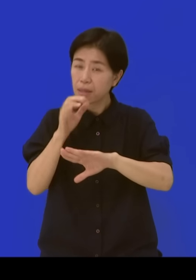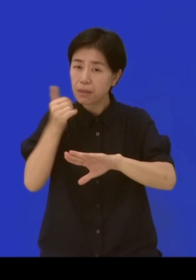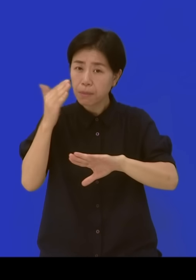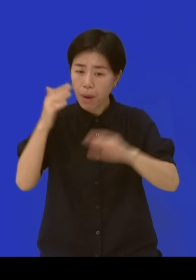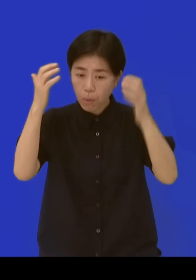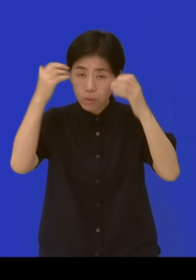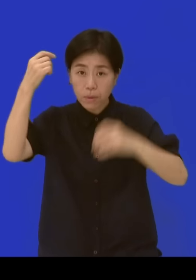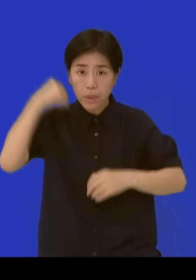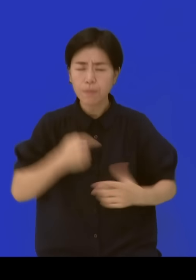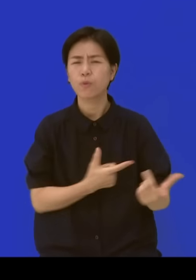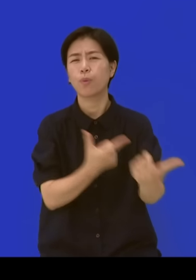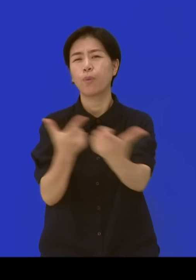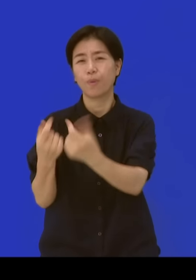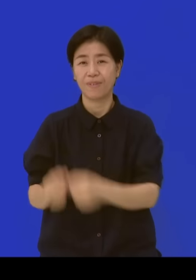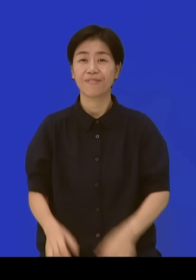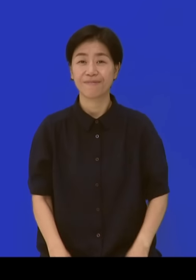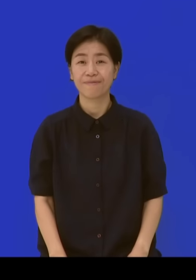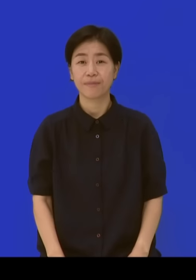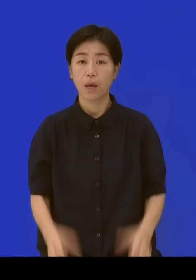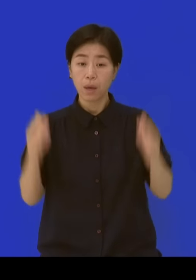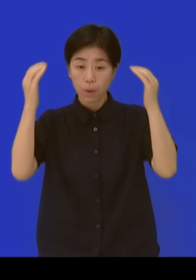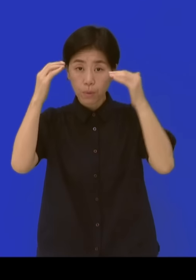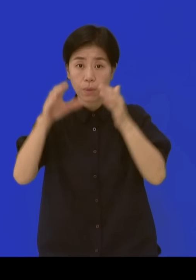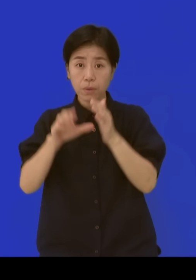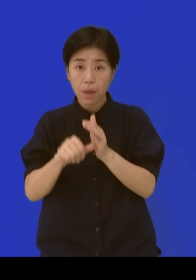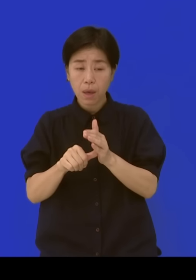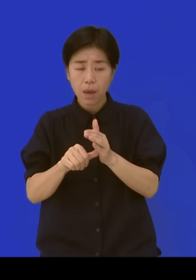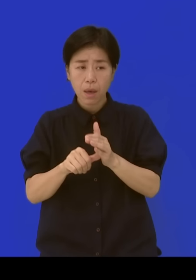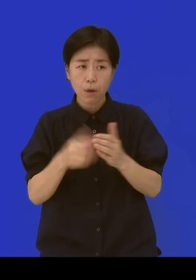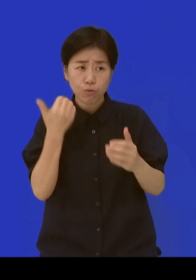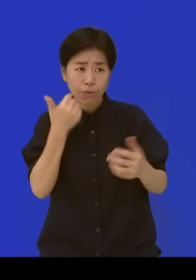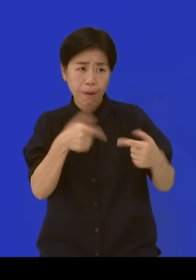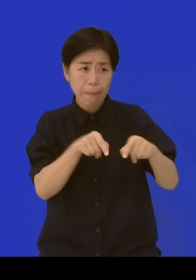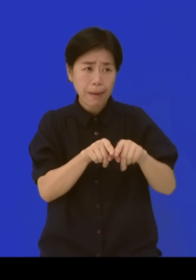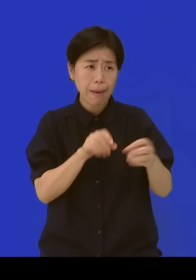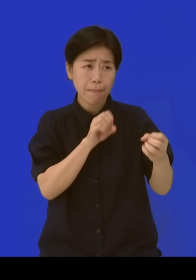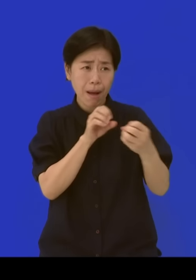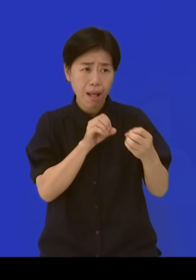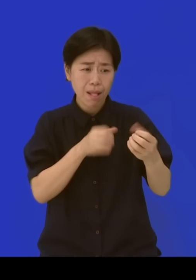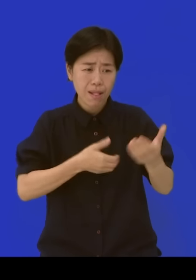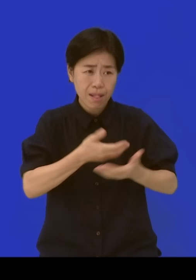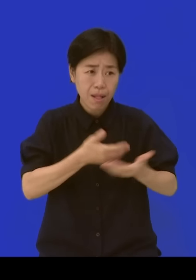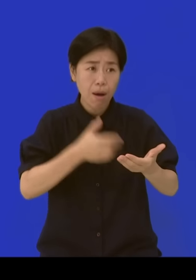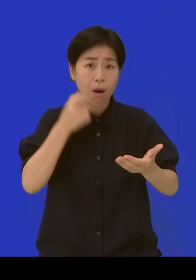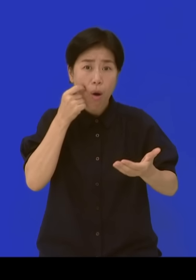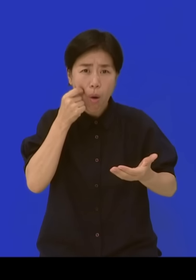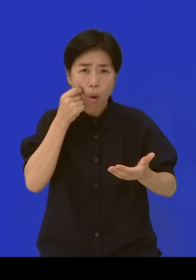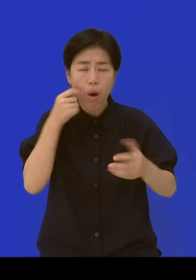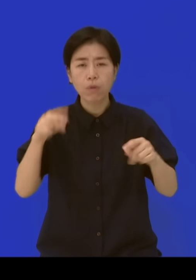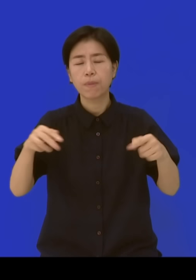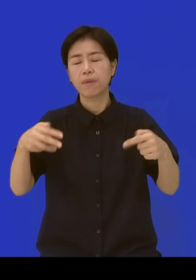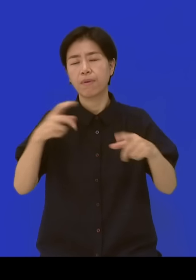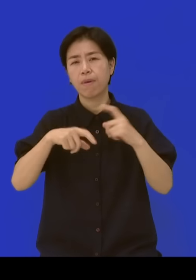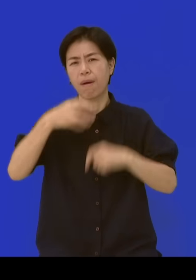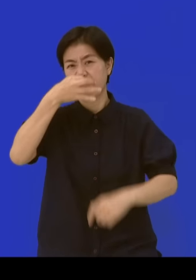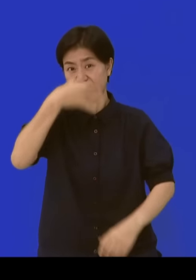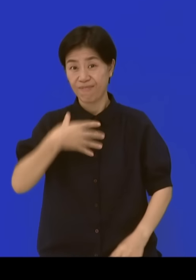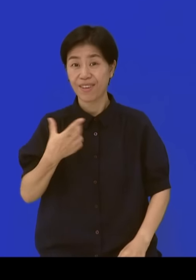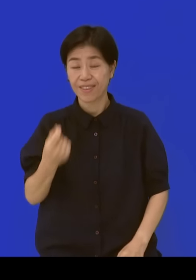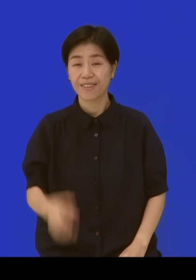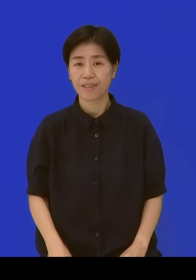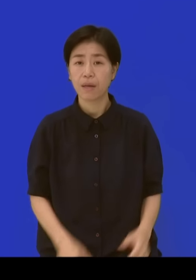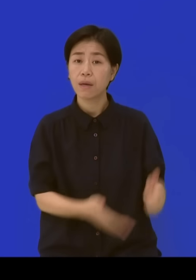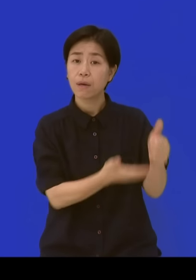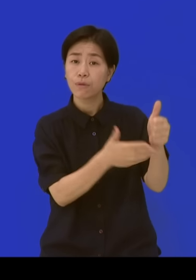아프죠. 이 고통을 당하고 있을 때 그 고통을 나눌 대상이 없다고 느끼면 그 고통이 더 배가 되는 것 같습니다. 네, 맞습니다. 오늘 모실